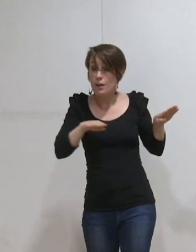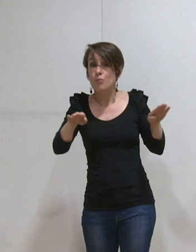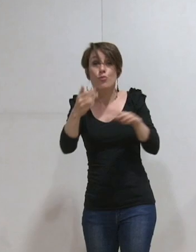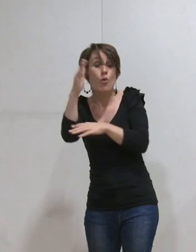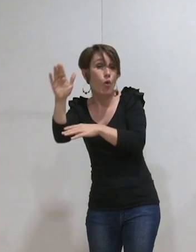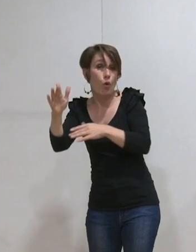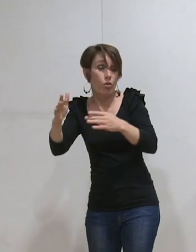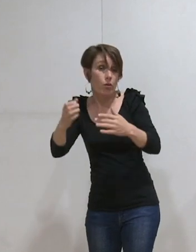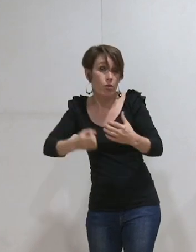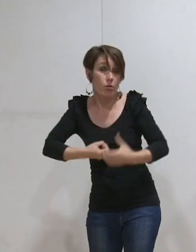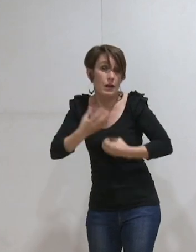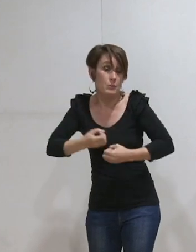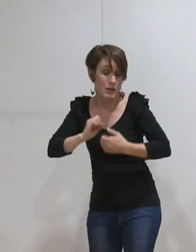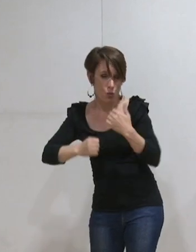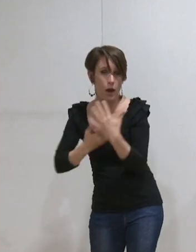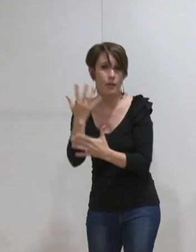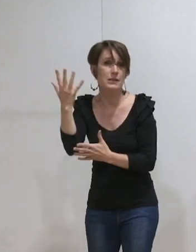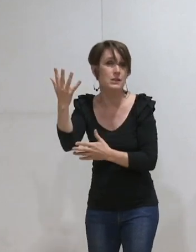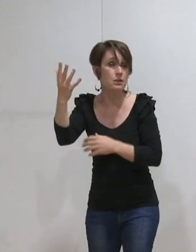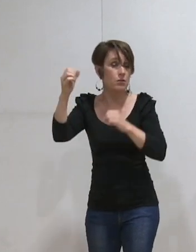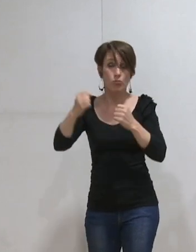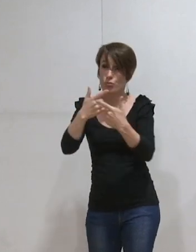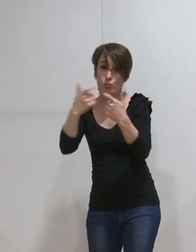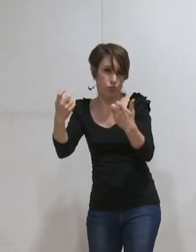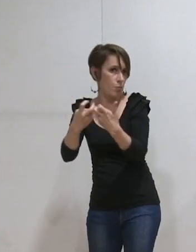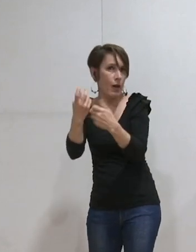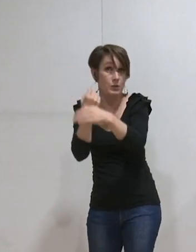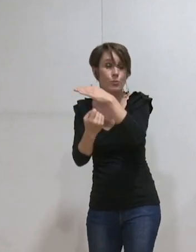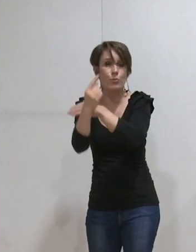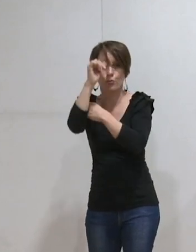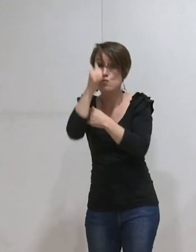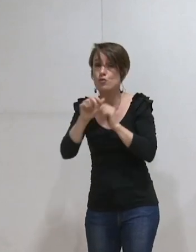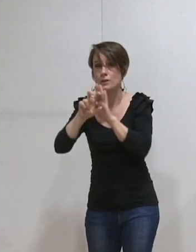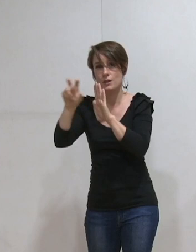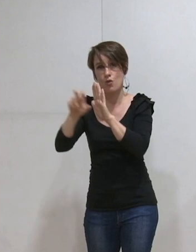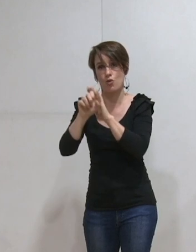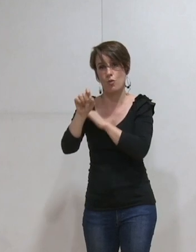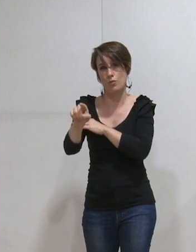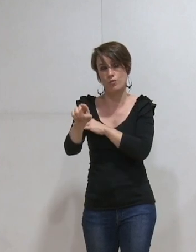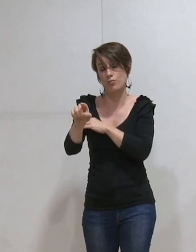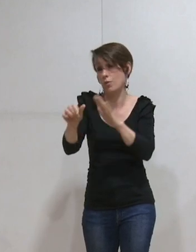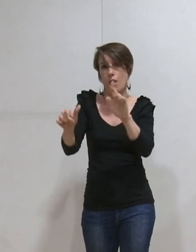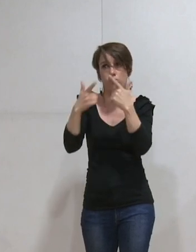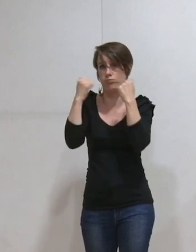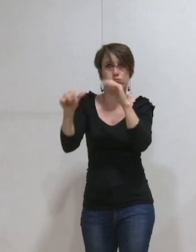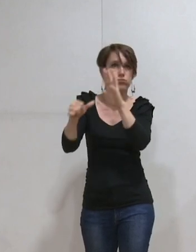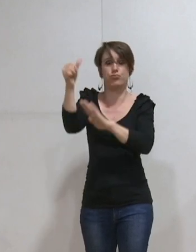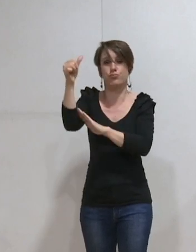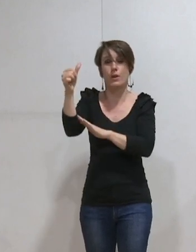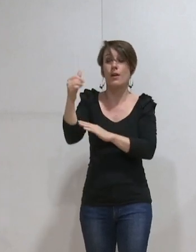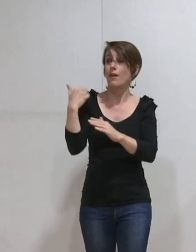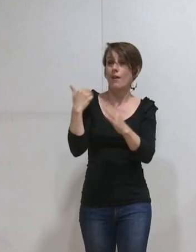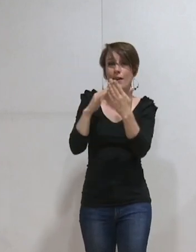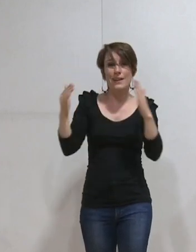formes d'expression artistiqu euh et évidemment celle du musée de de Grenoble en est une majeure l'exposition pénon a